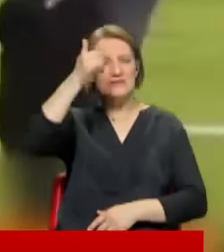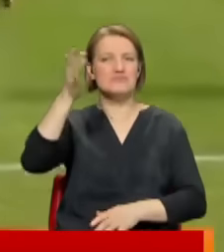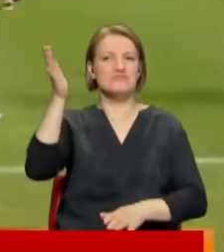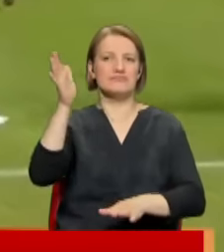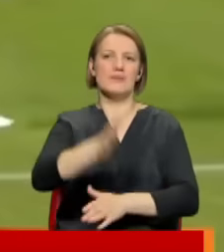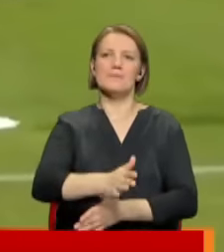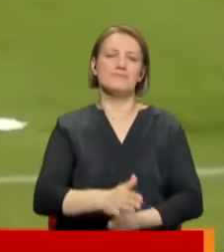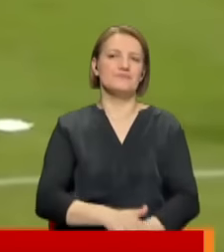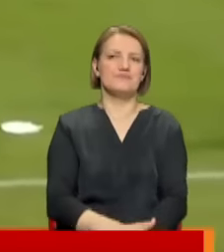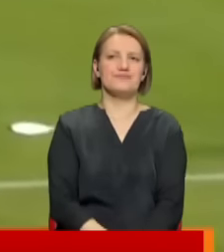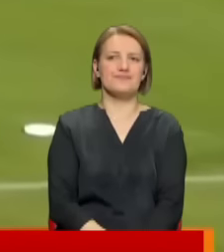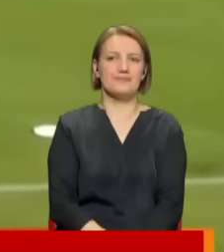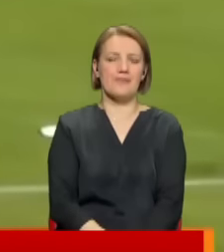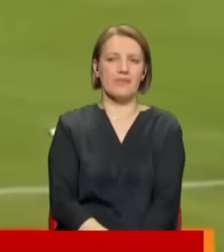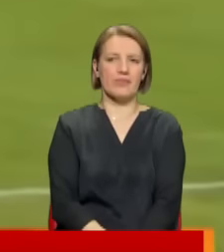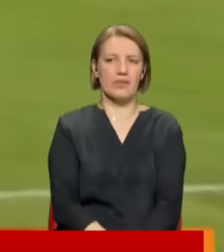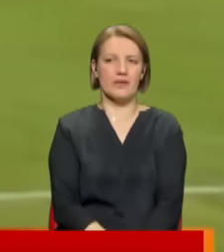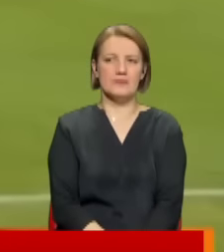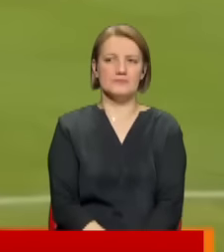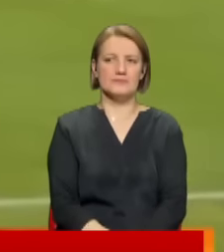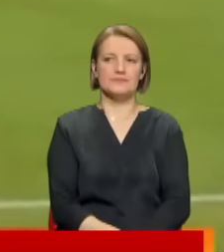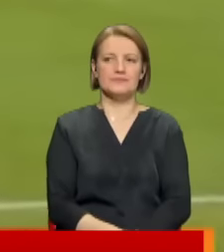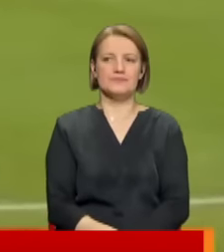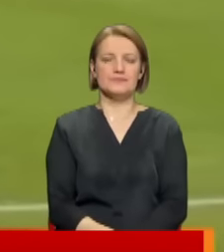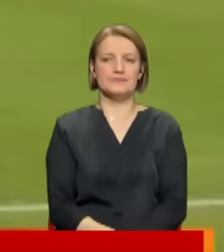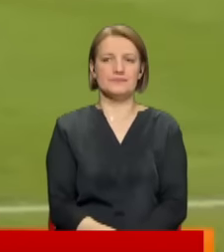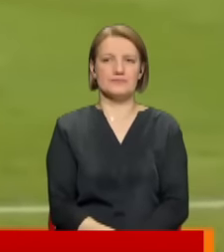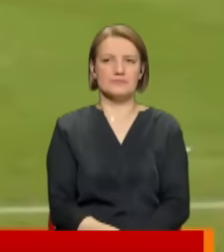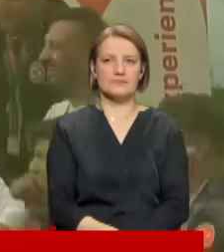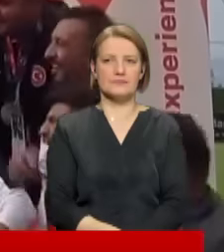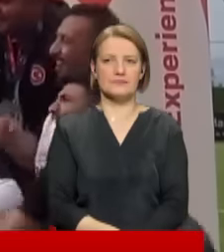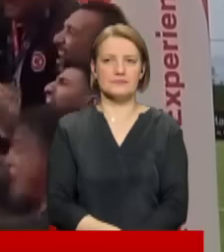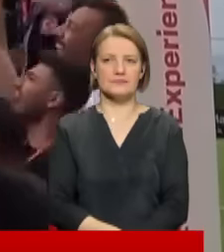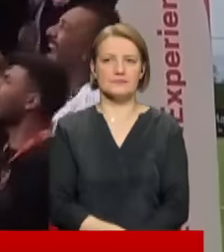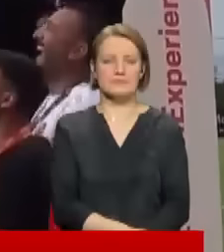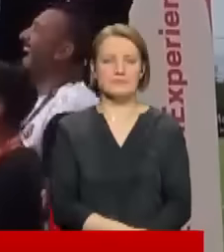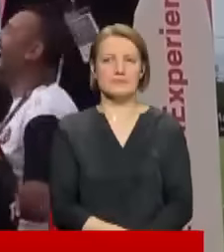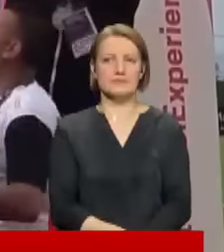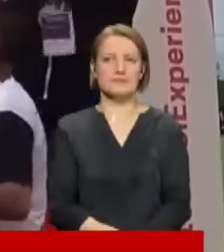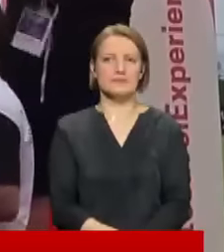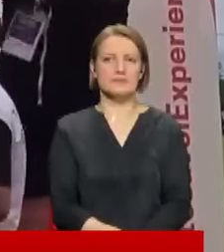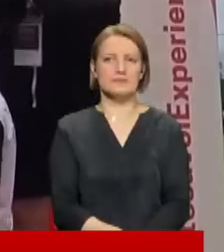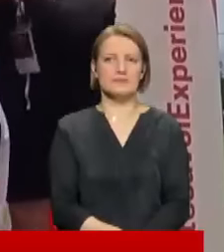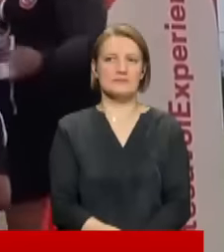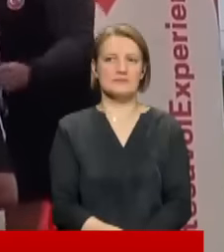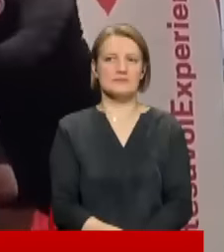uğrattı. Kazanan bizim çocuklar. Tebrikler milli takım.